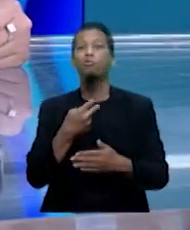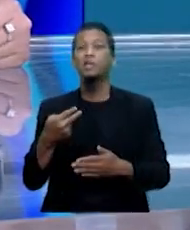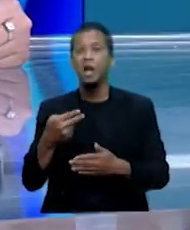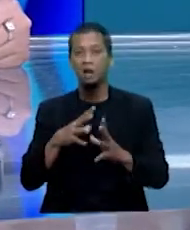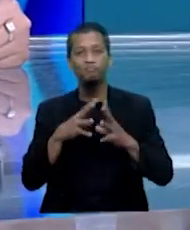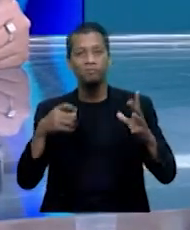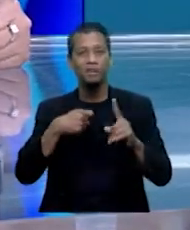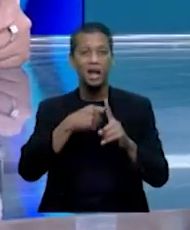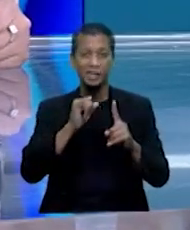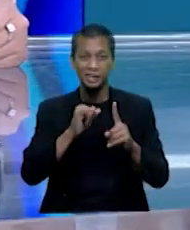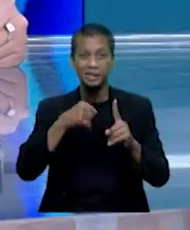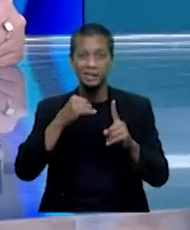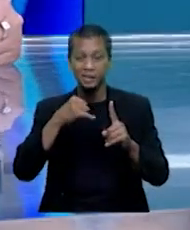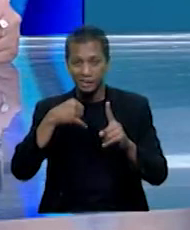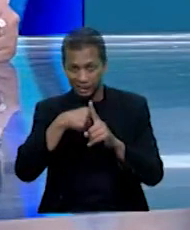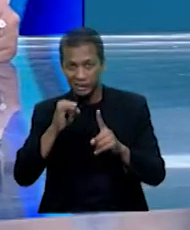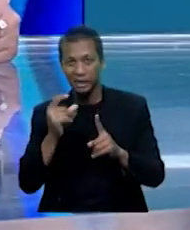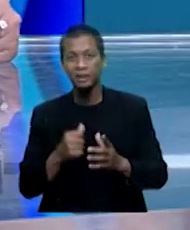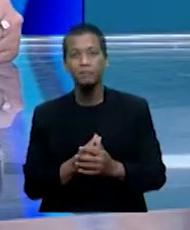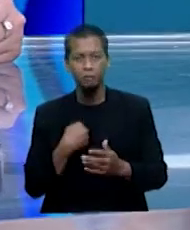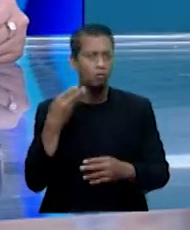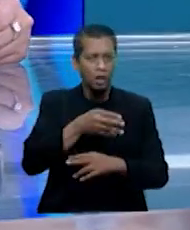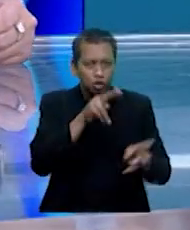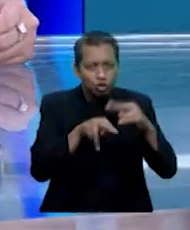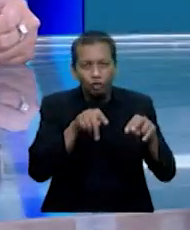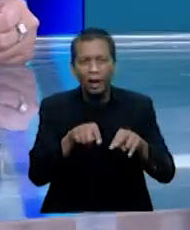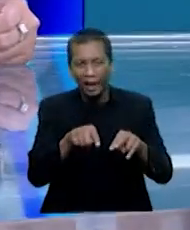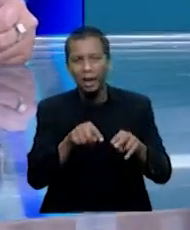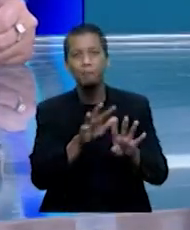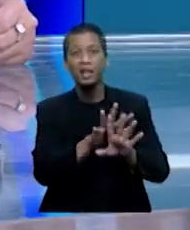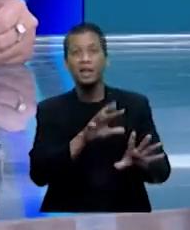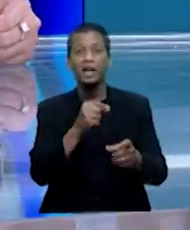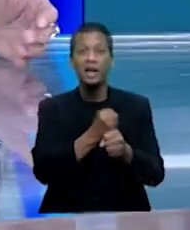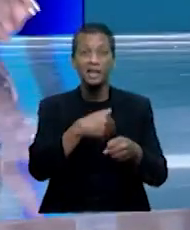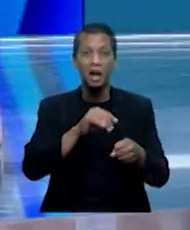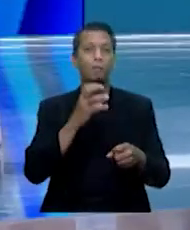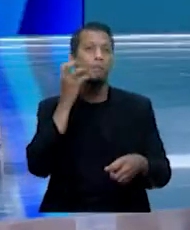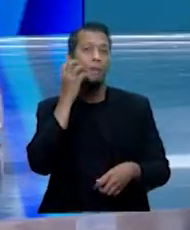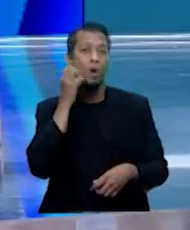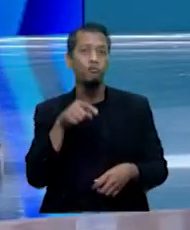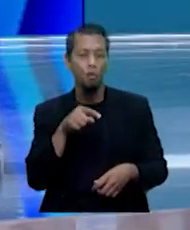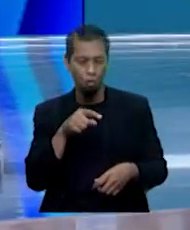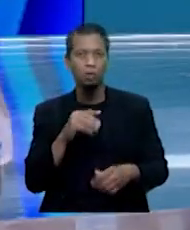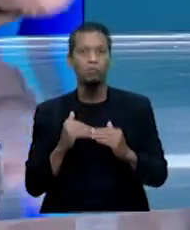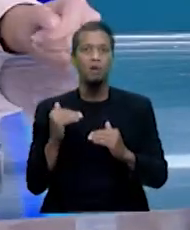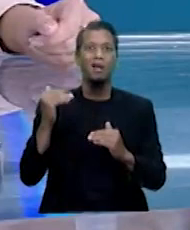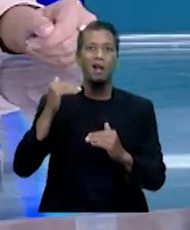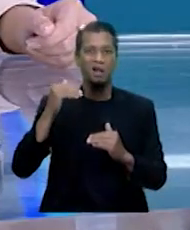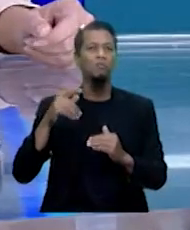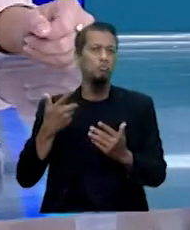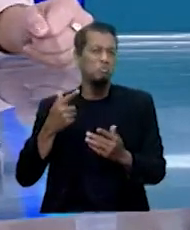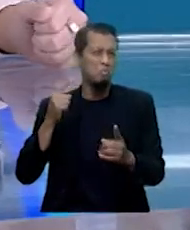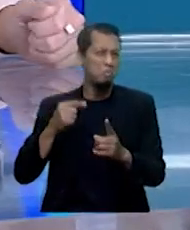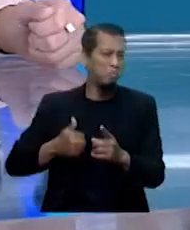atau KKIR. Survei juga telah membuktikan elektabilitas Partai Gerindra dan Prabowo Subianto terus naik yang menjadi tanda-tanda